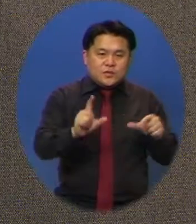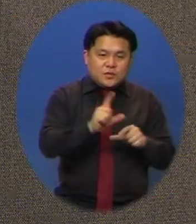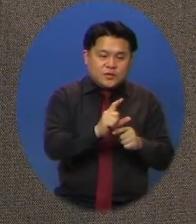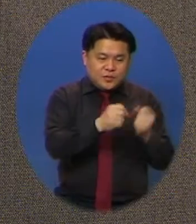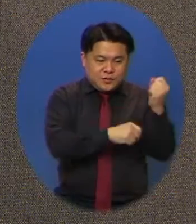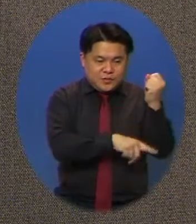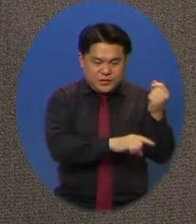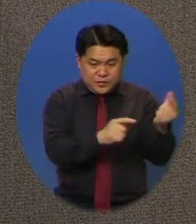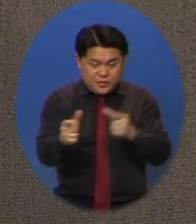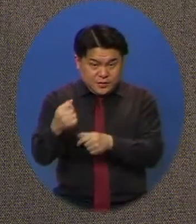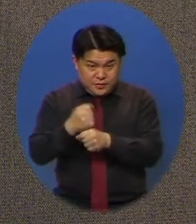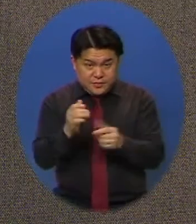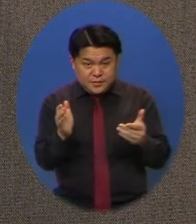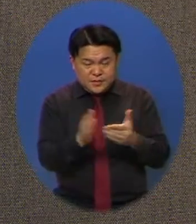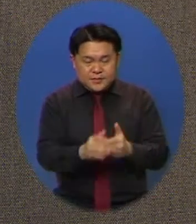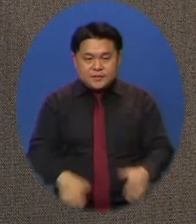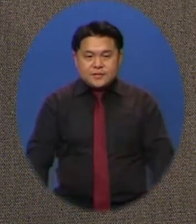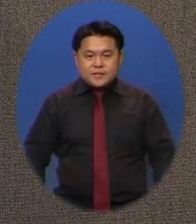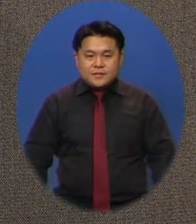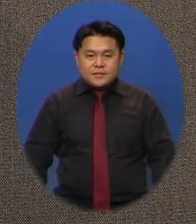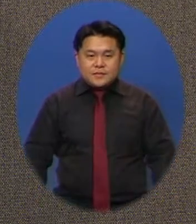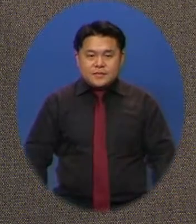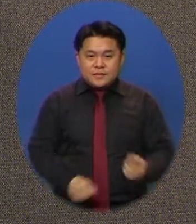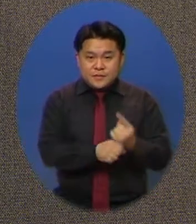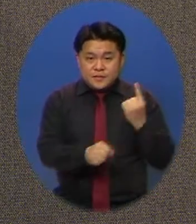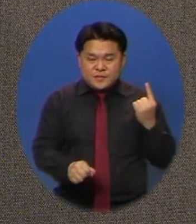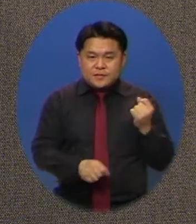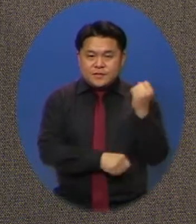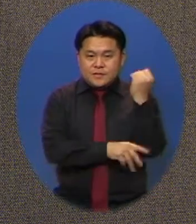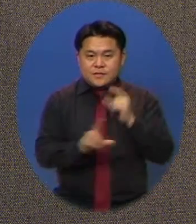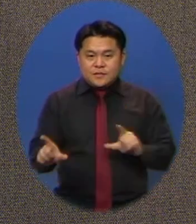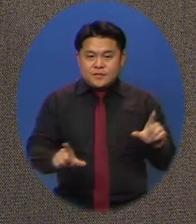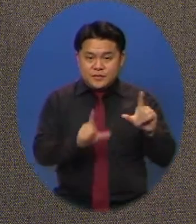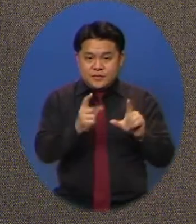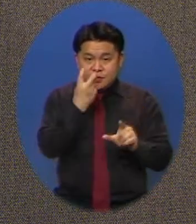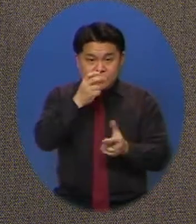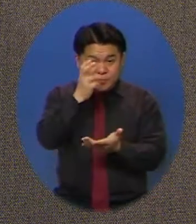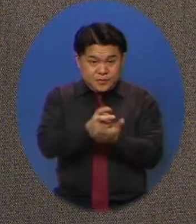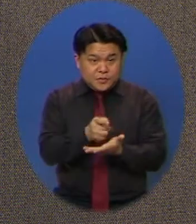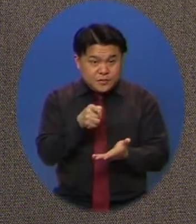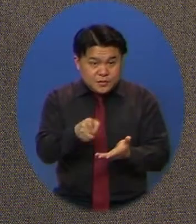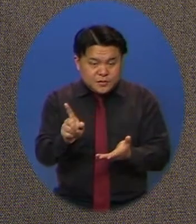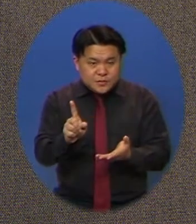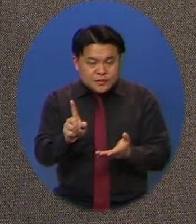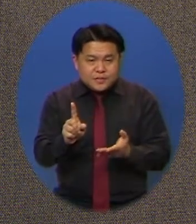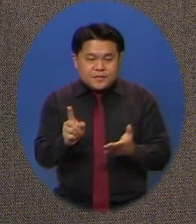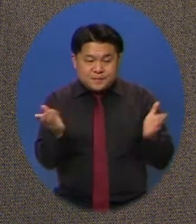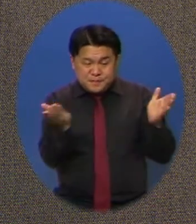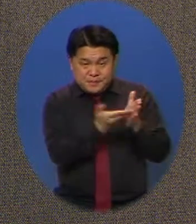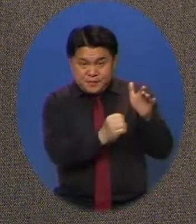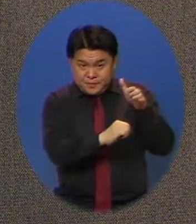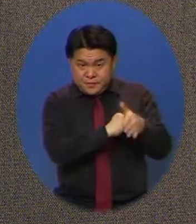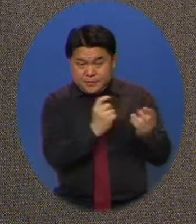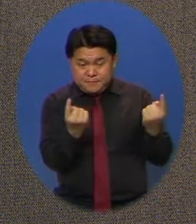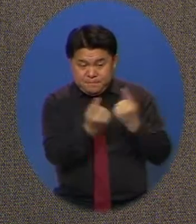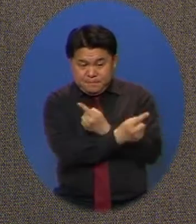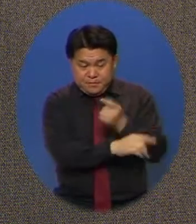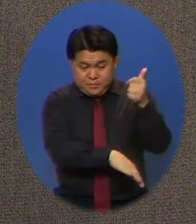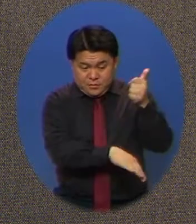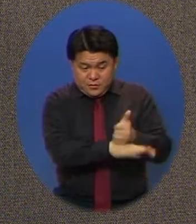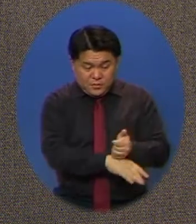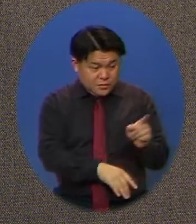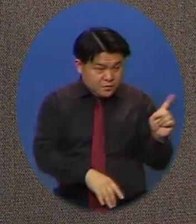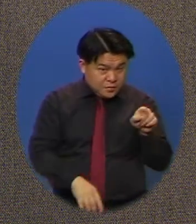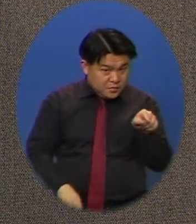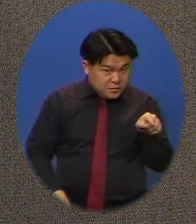선정기준을 다층화하였습니다. 작년에 기초생활보장제도가 맞춤형으로 개편이